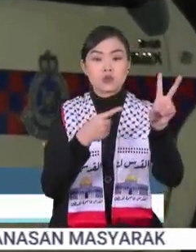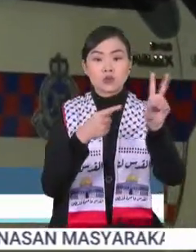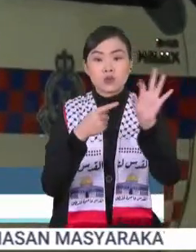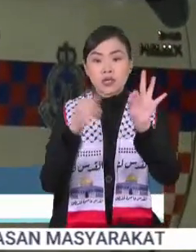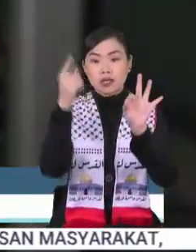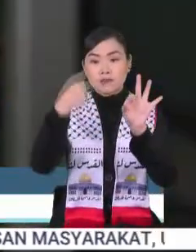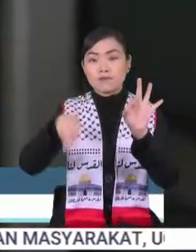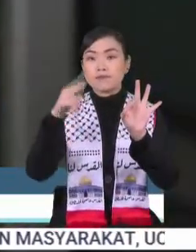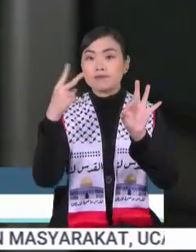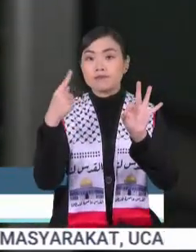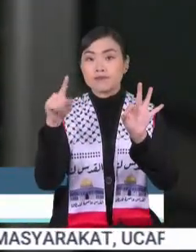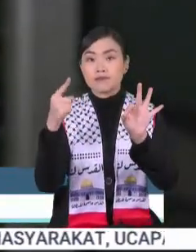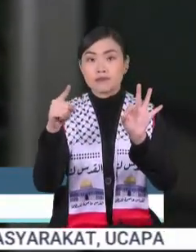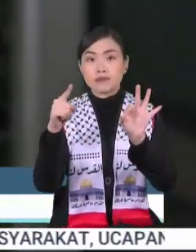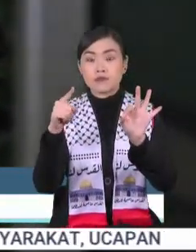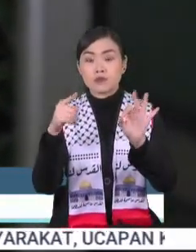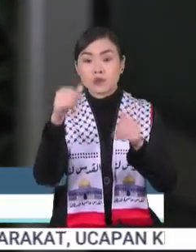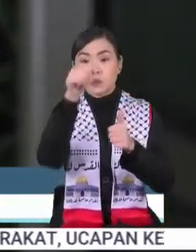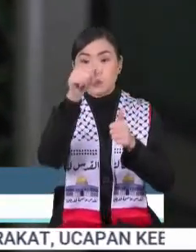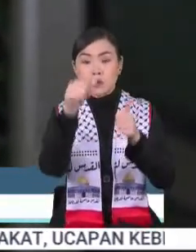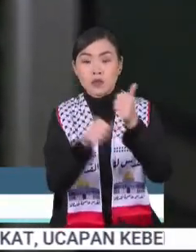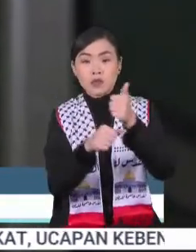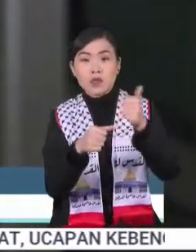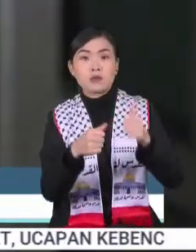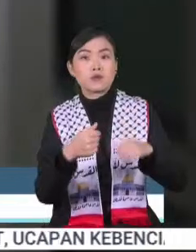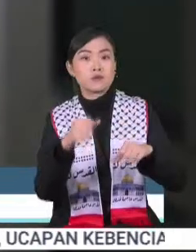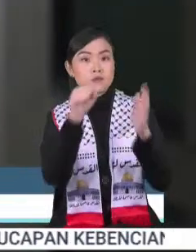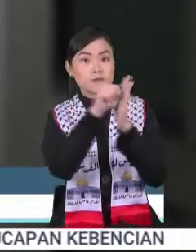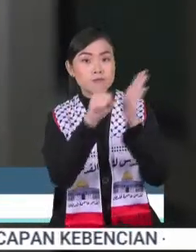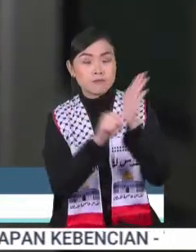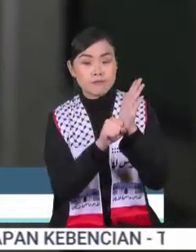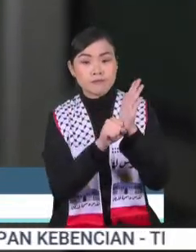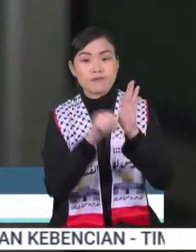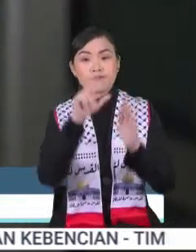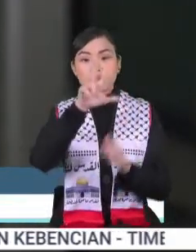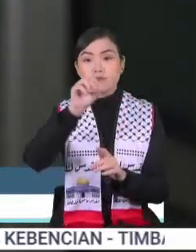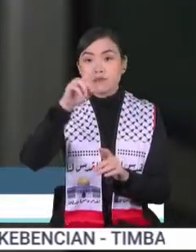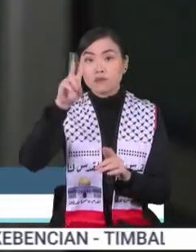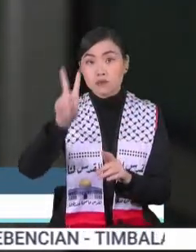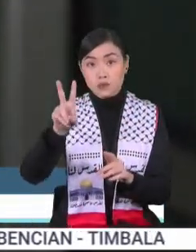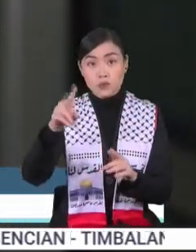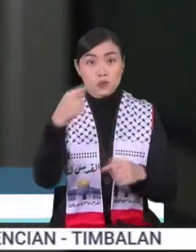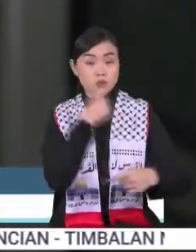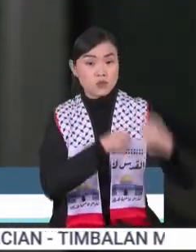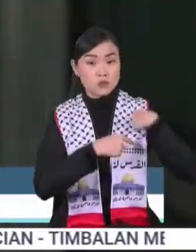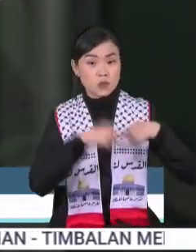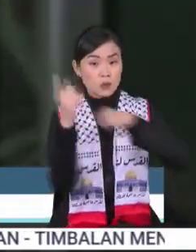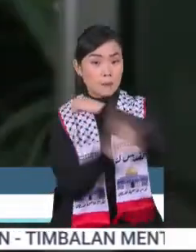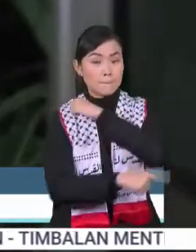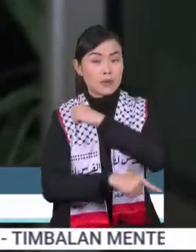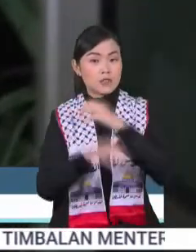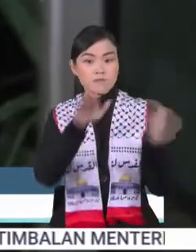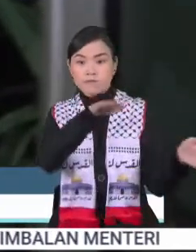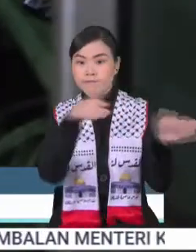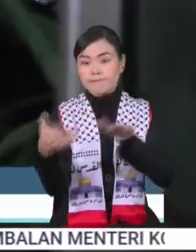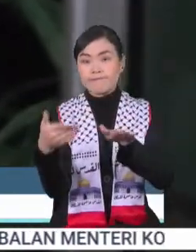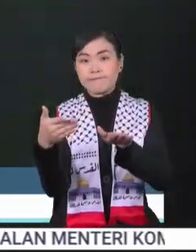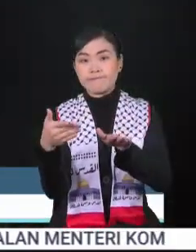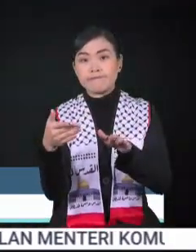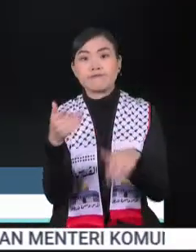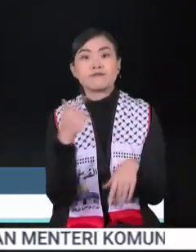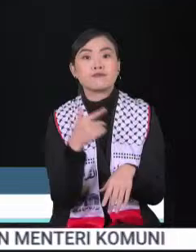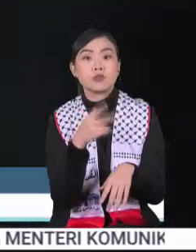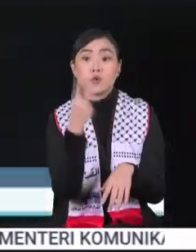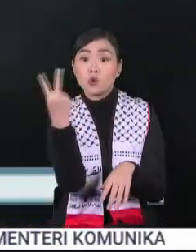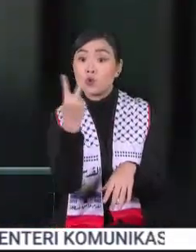seksyen 302 kanun keseksaan yang memperuntukkan hukuman mati jika Sabit kesalahan terdahulu media melaporkan mayat keduadua